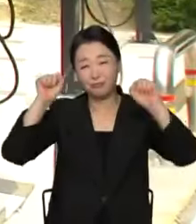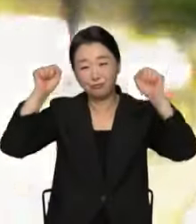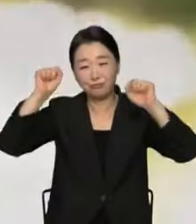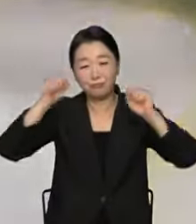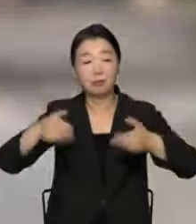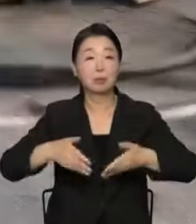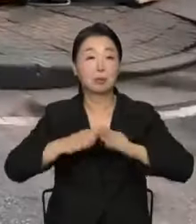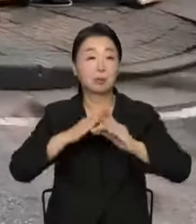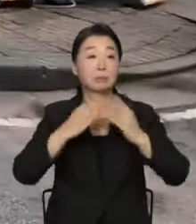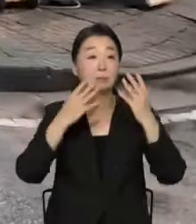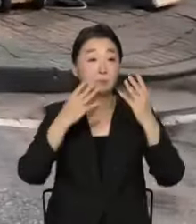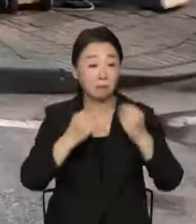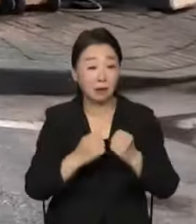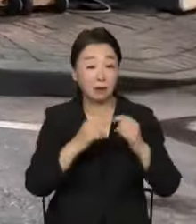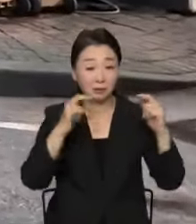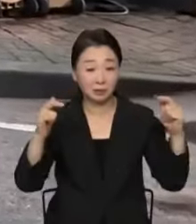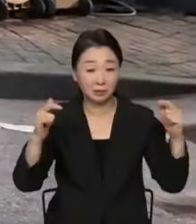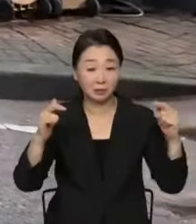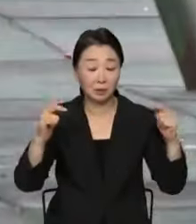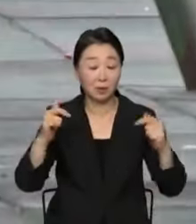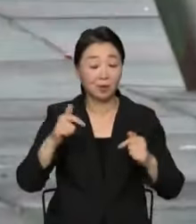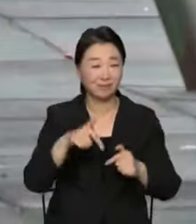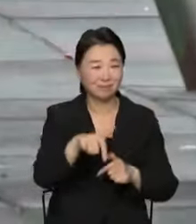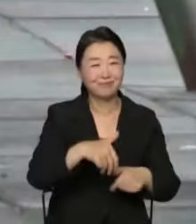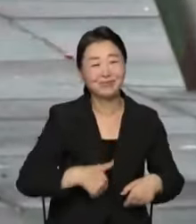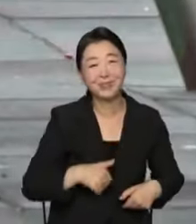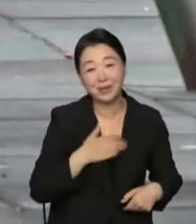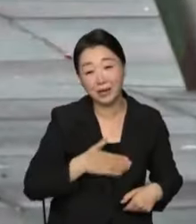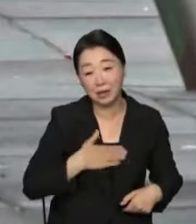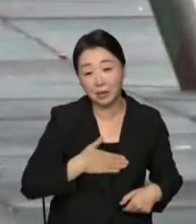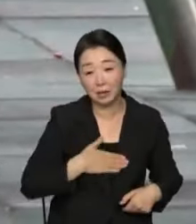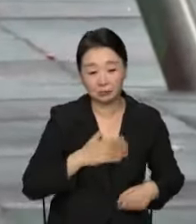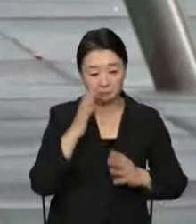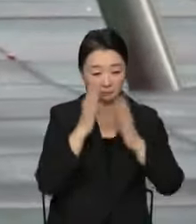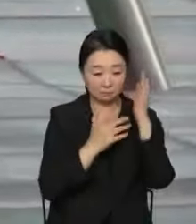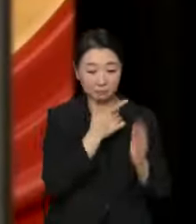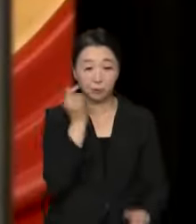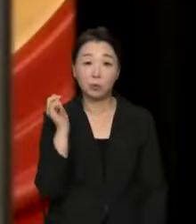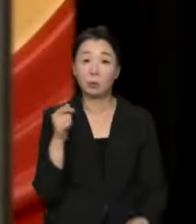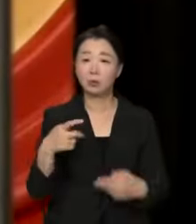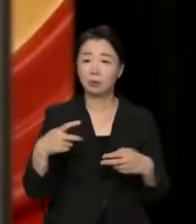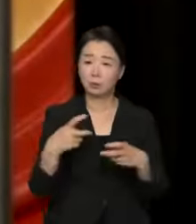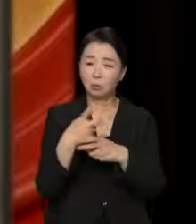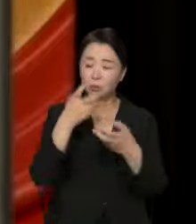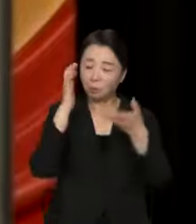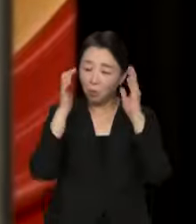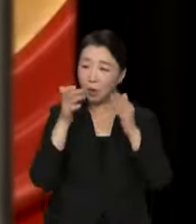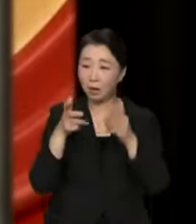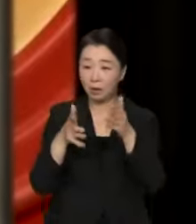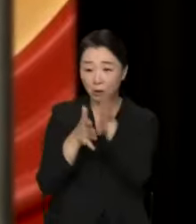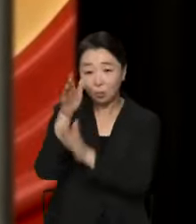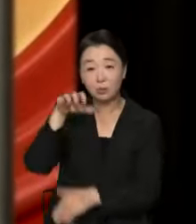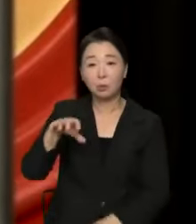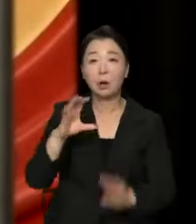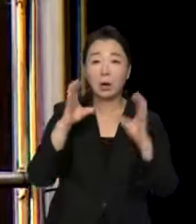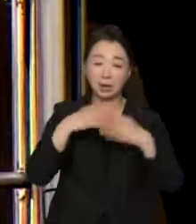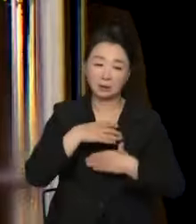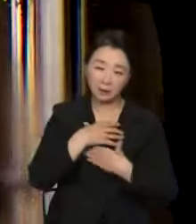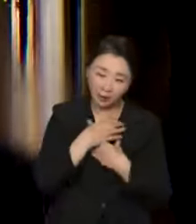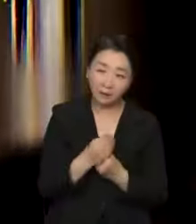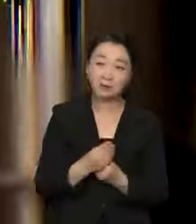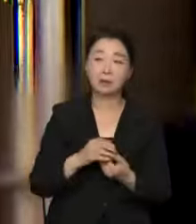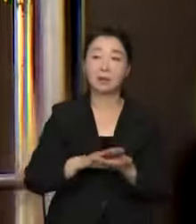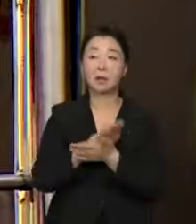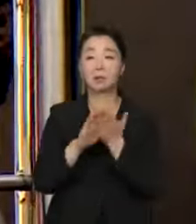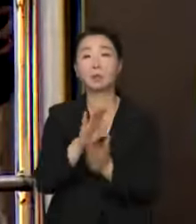들어섭니다. 모두 필요한 시설들이지만 녹지가 부족하고 교통이 복잡한 도심에는 아이들이 안전하게